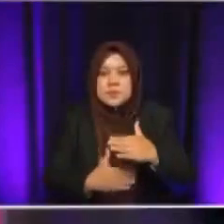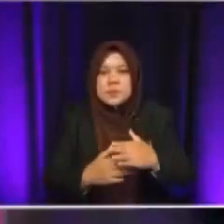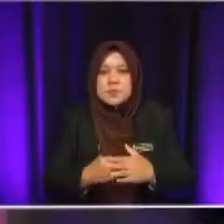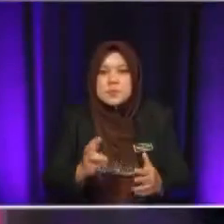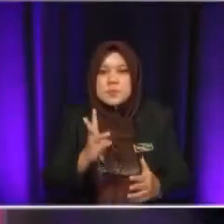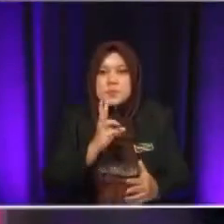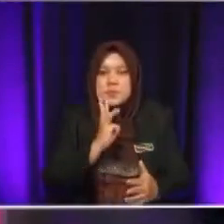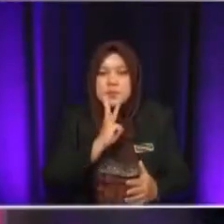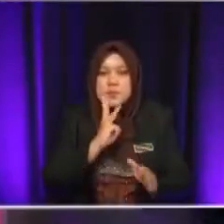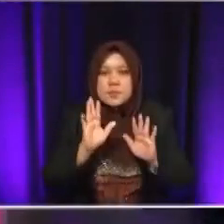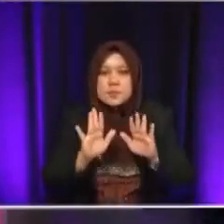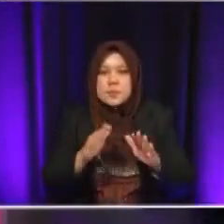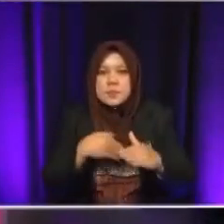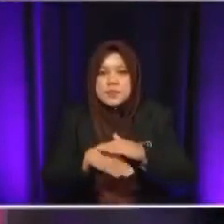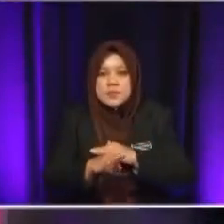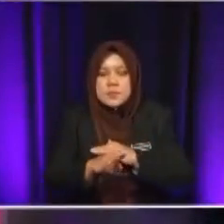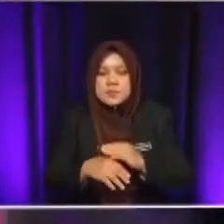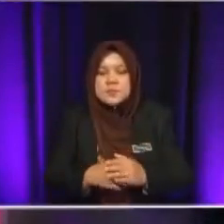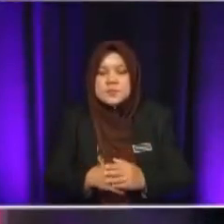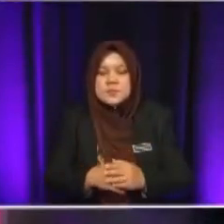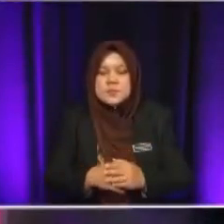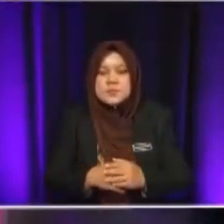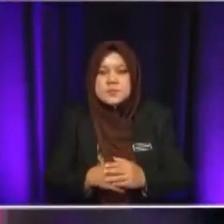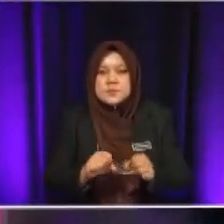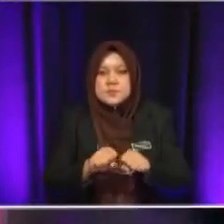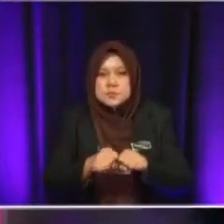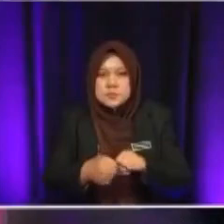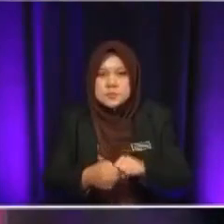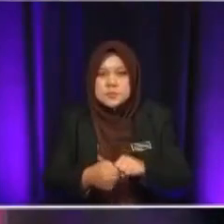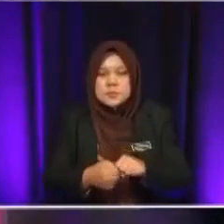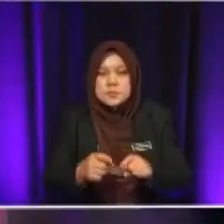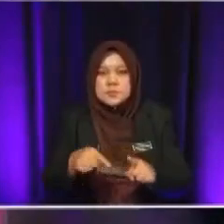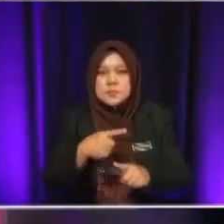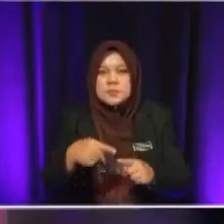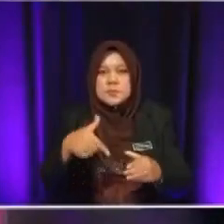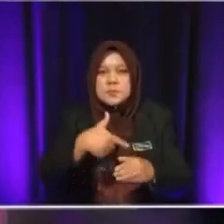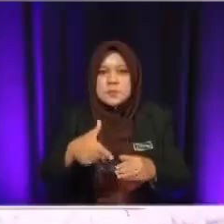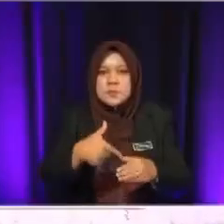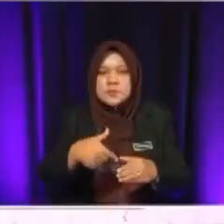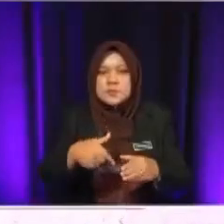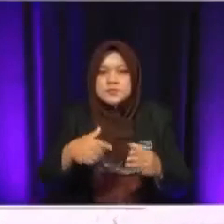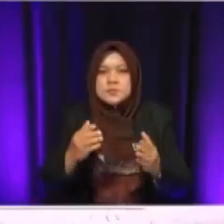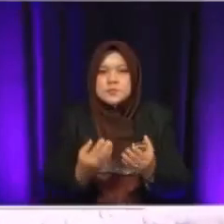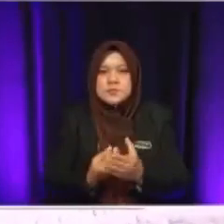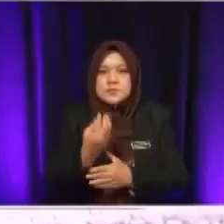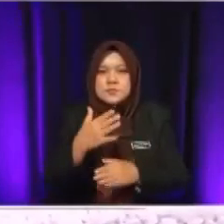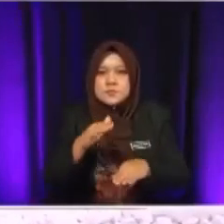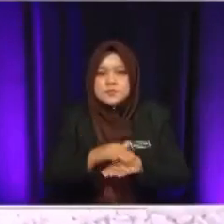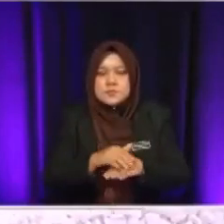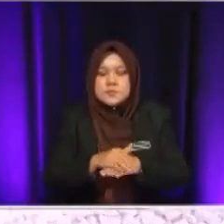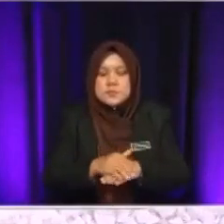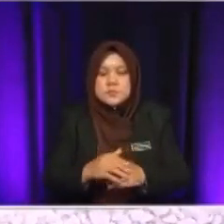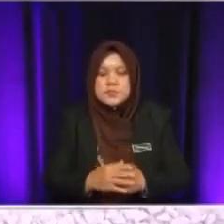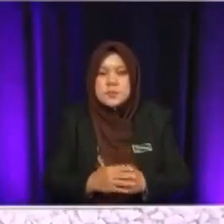air ni akan tolak air masuk salur kat sini. Betul. So, bila air ni, okay, kita ada lubang pada bekas tanaman di atas ni. Sama macam ni. Okay, kita dah